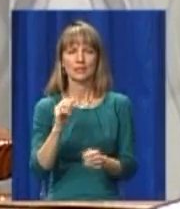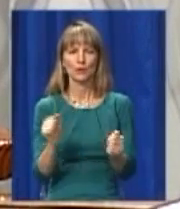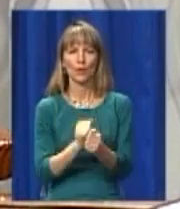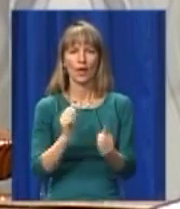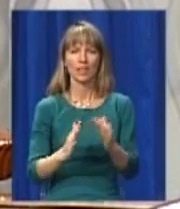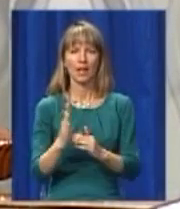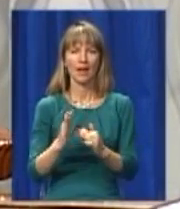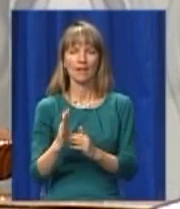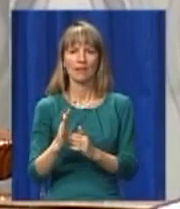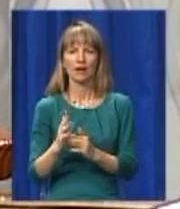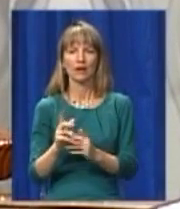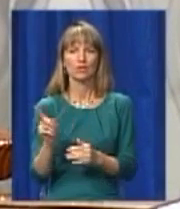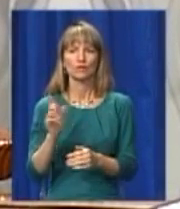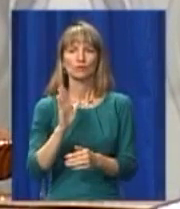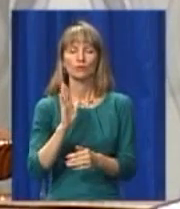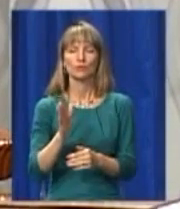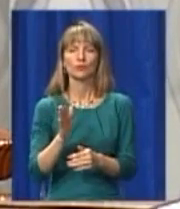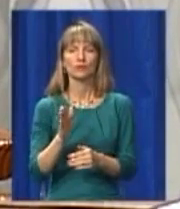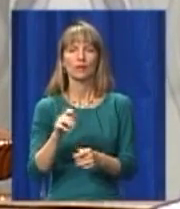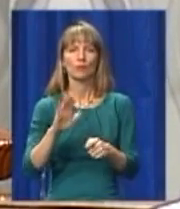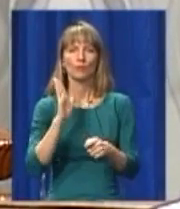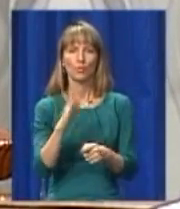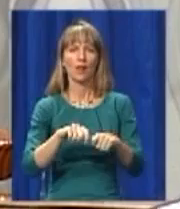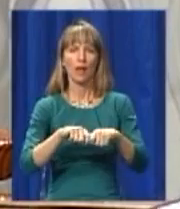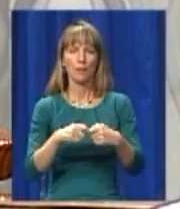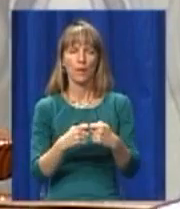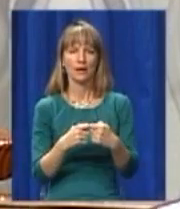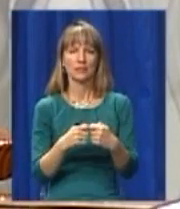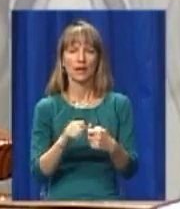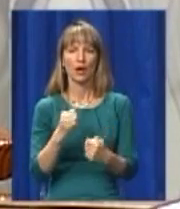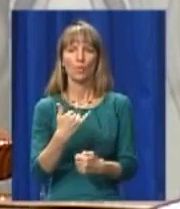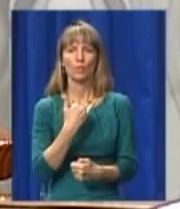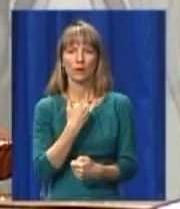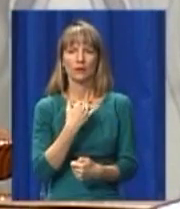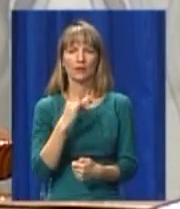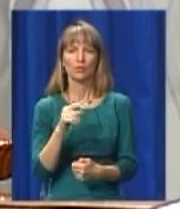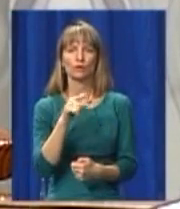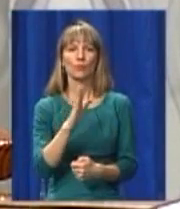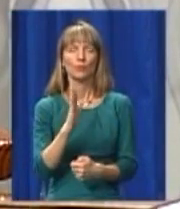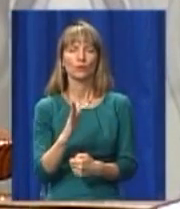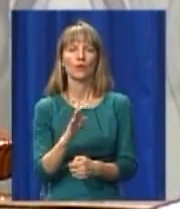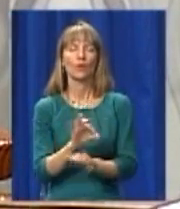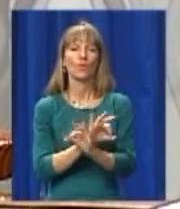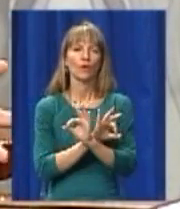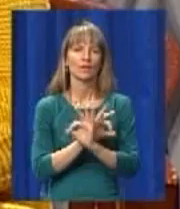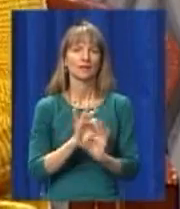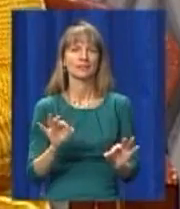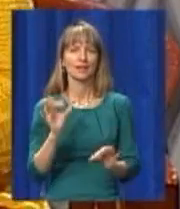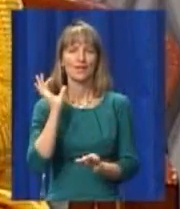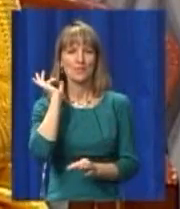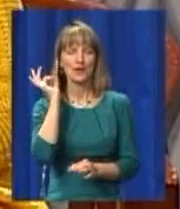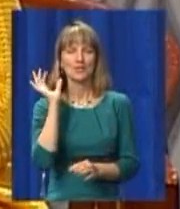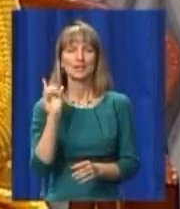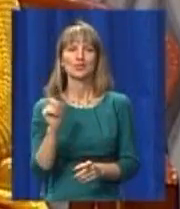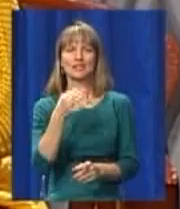естественно, расчесывать будет очень трудно, они будут ломаться. А у меня и у тебя будут самые прекрасные шикарные волосы.